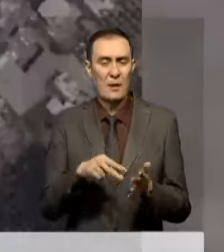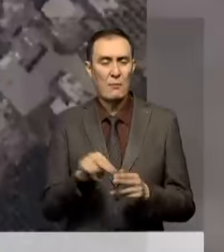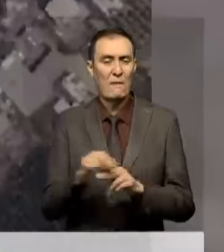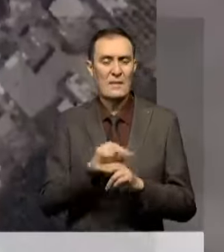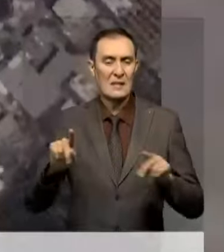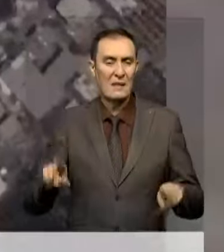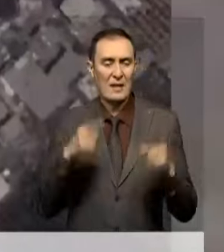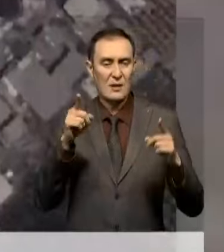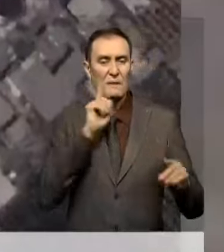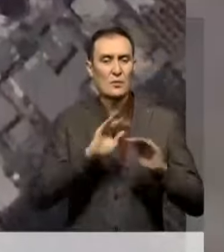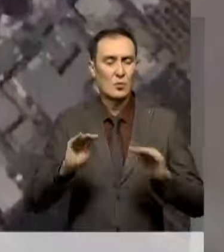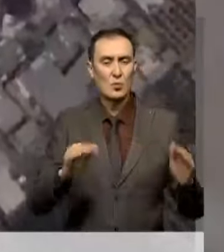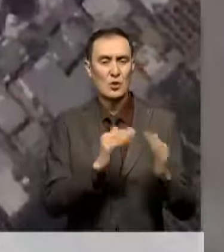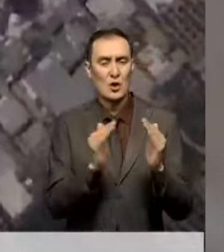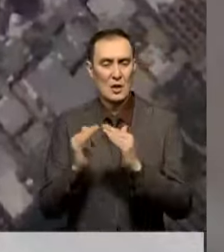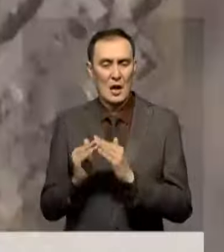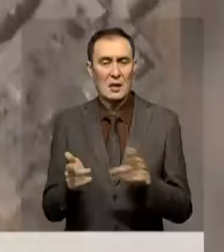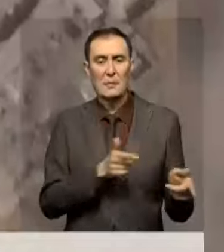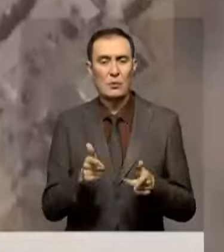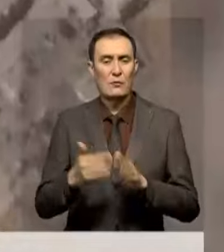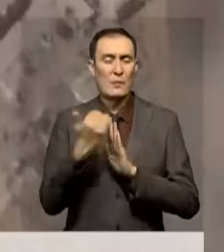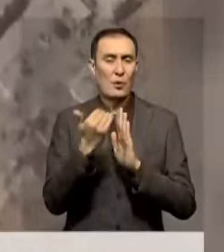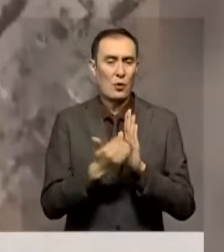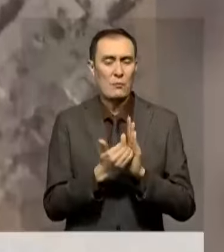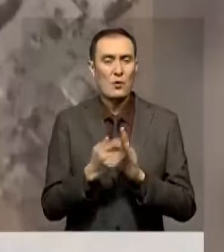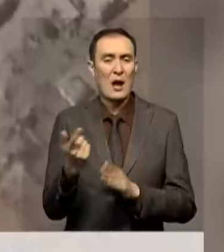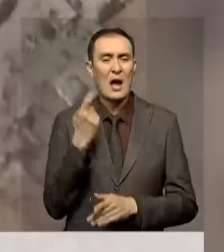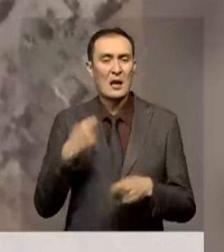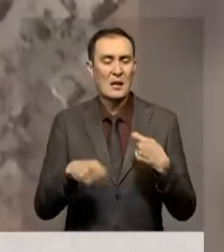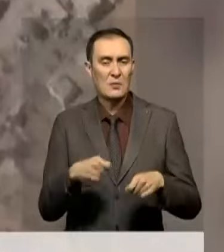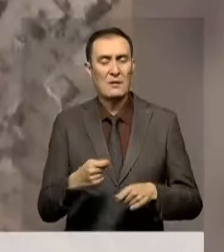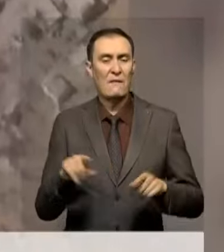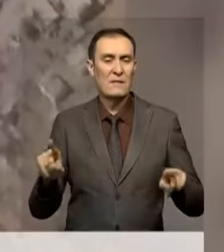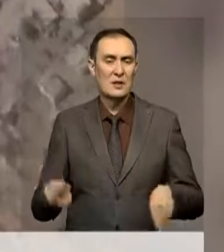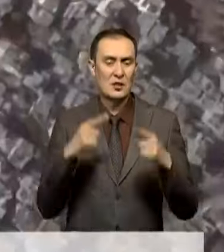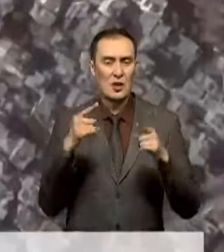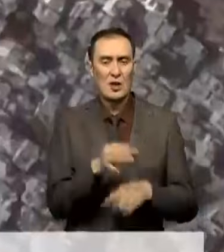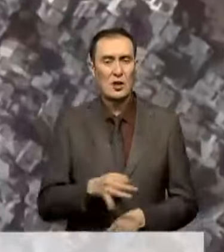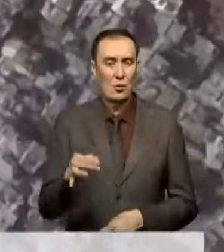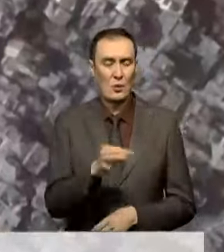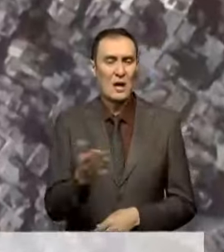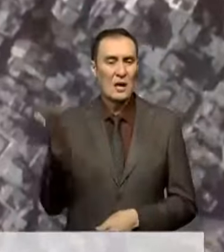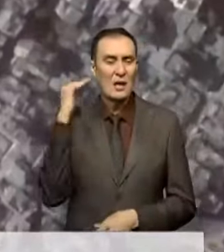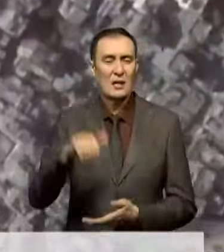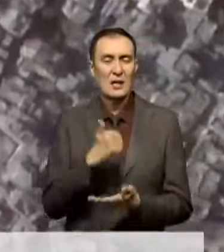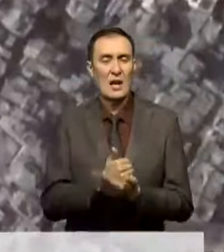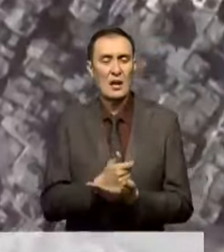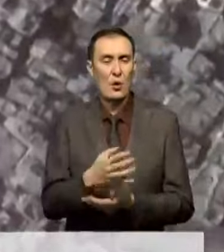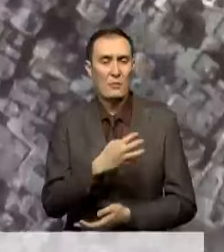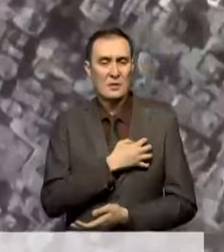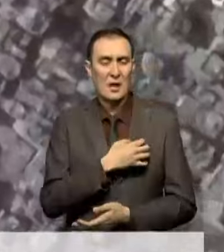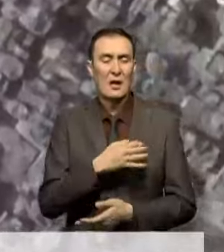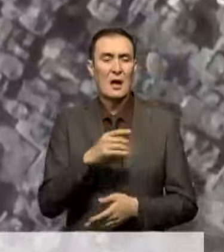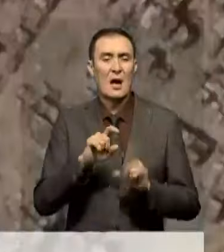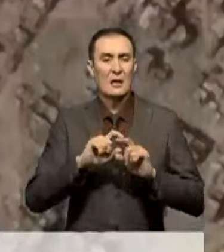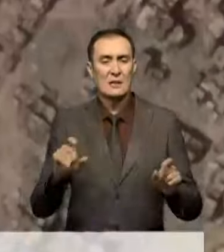по восстановлению инфраструктуры и жилья, а также подготовка программ для экономического возрождения региона. Ранее генеральный комиссар